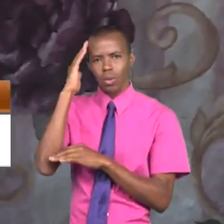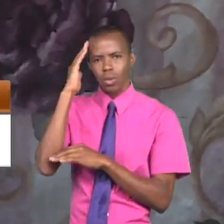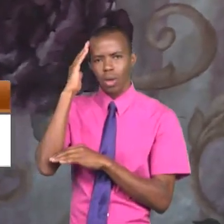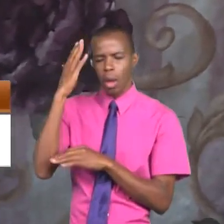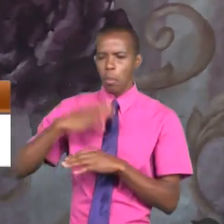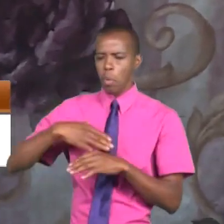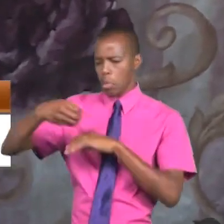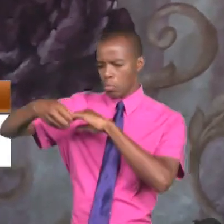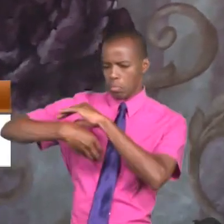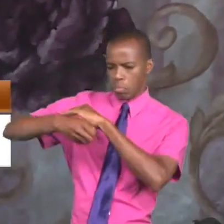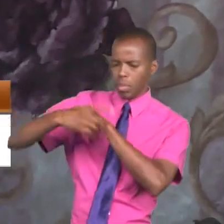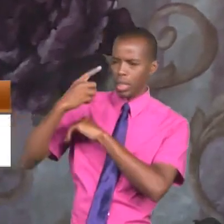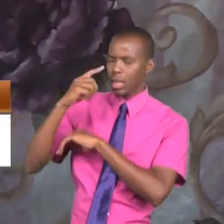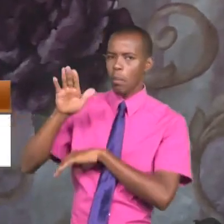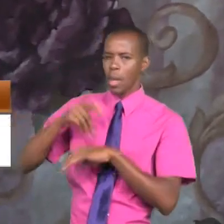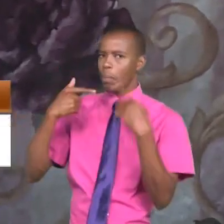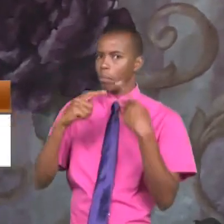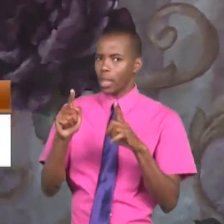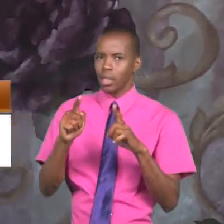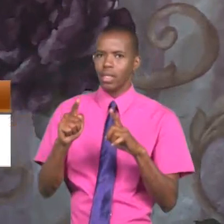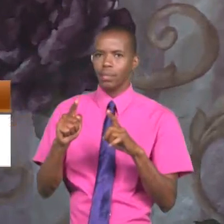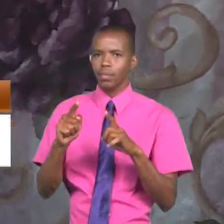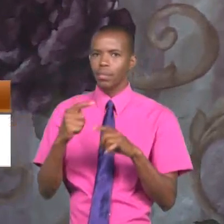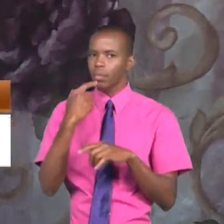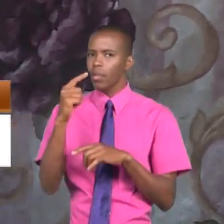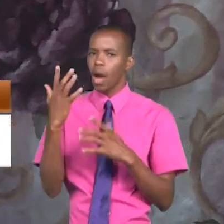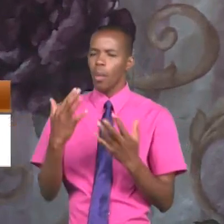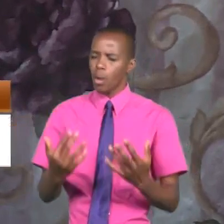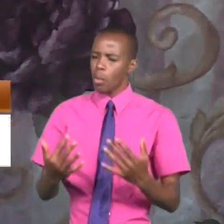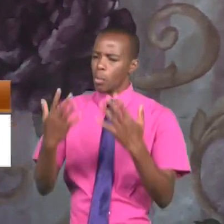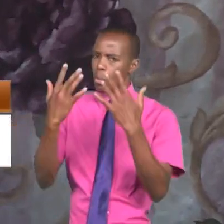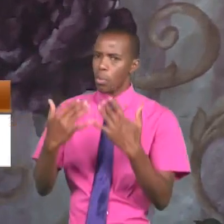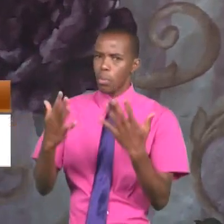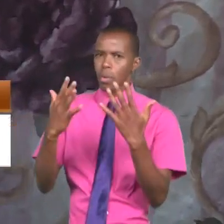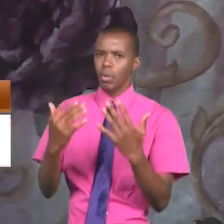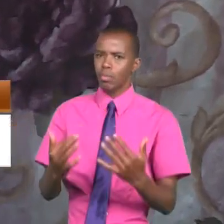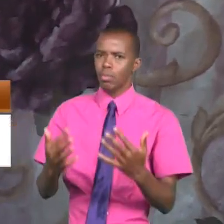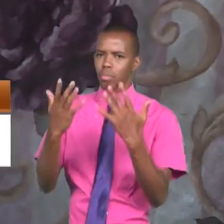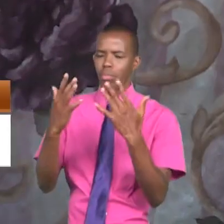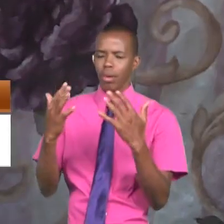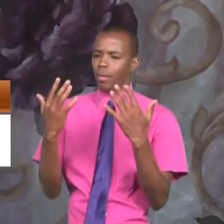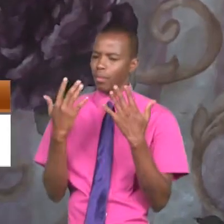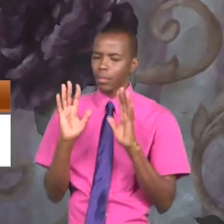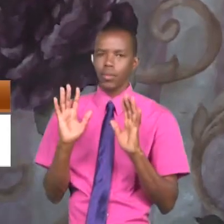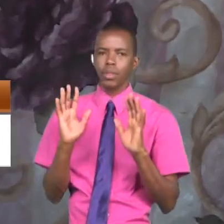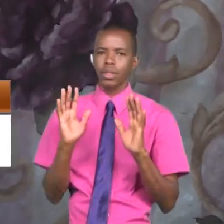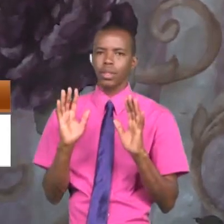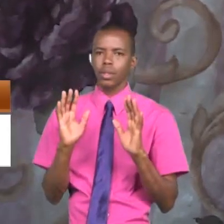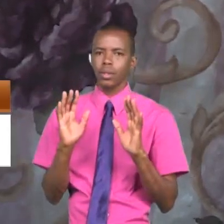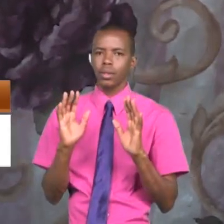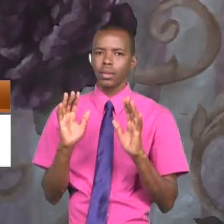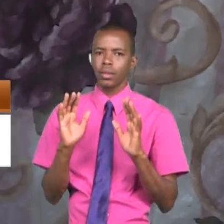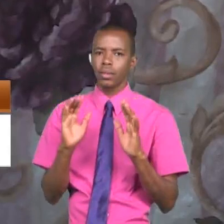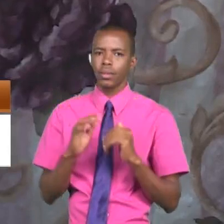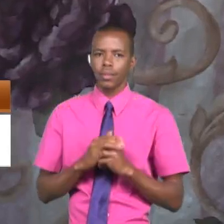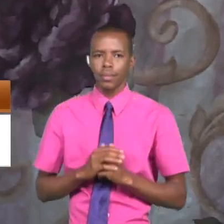ananieleza, alikuwa ananieleza anga amemwona, lakini wakiniambia venye alichomeka wako ananiambia kama alichomeka kabisa.